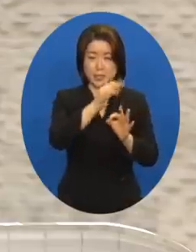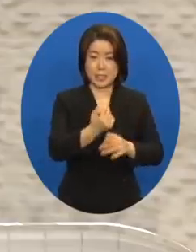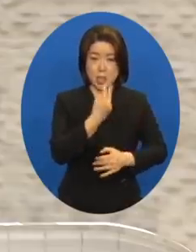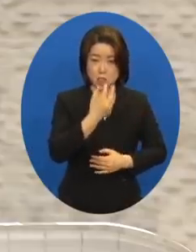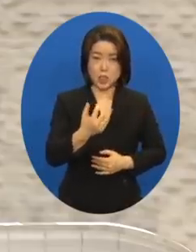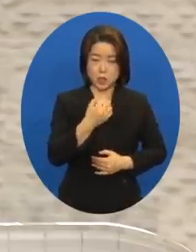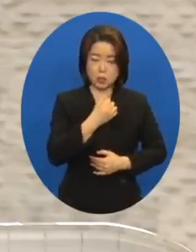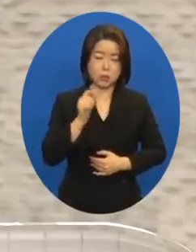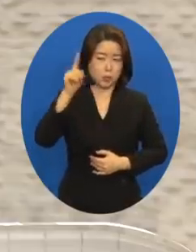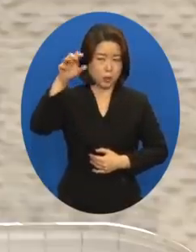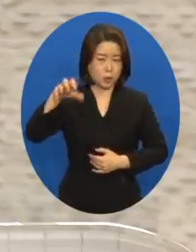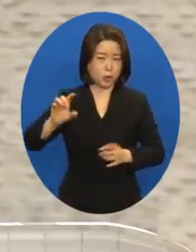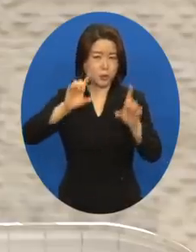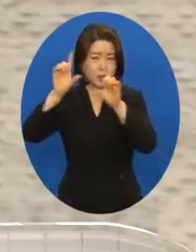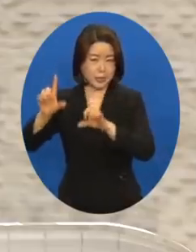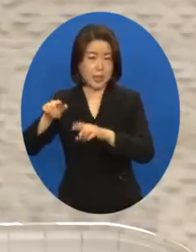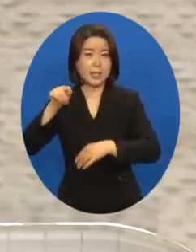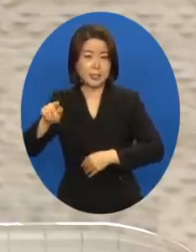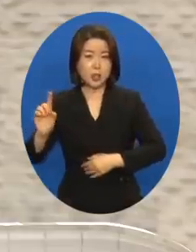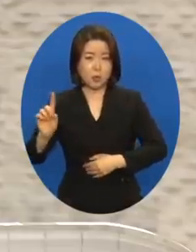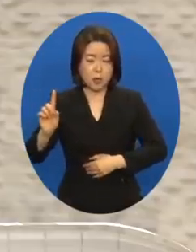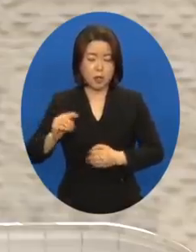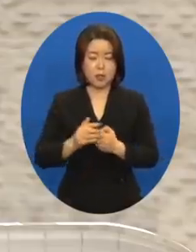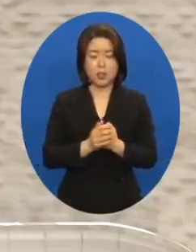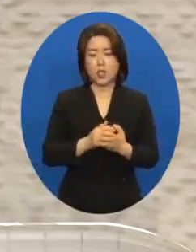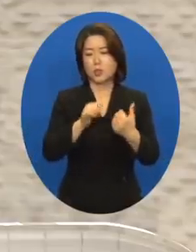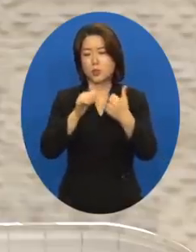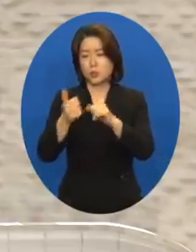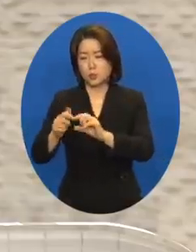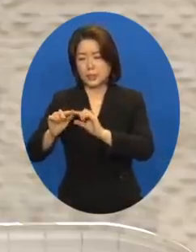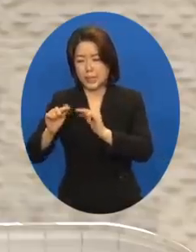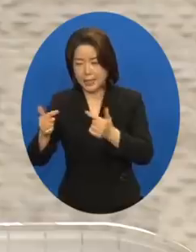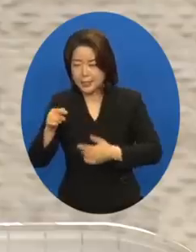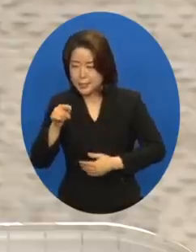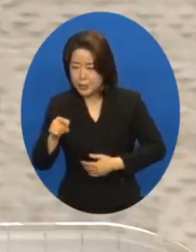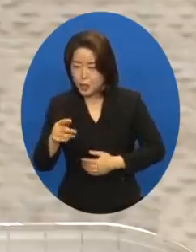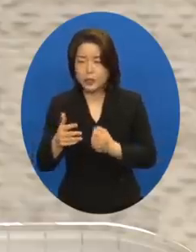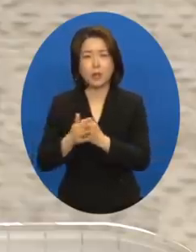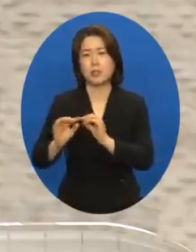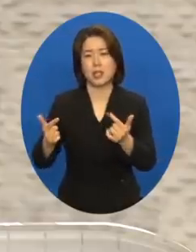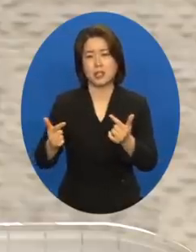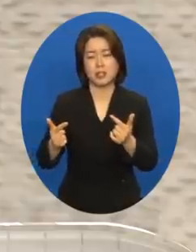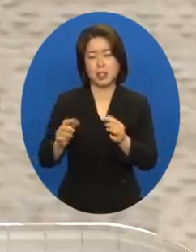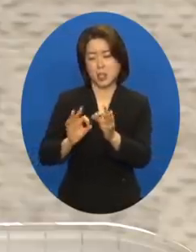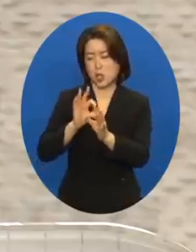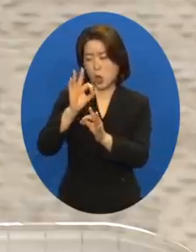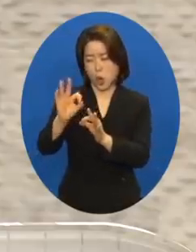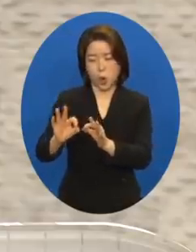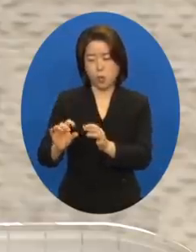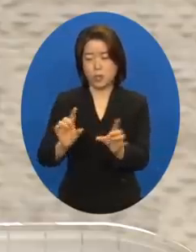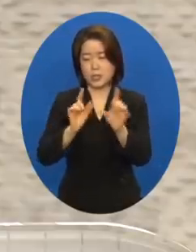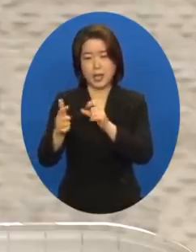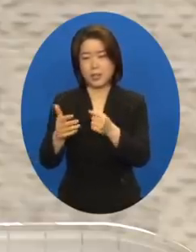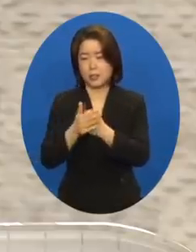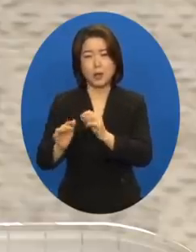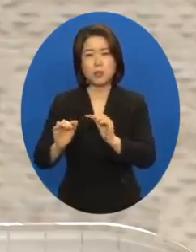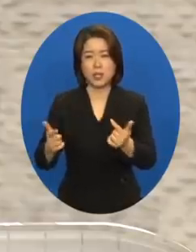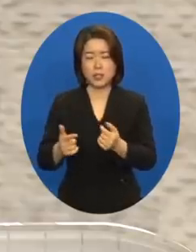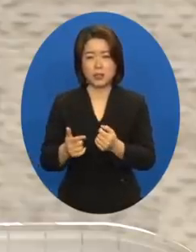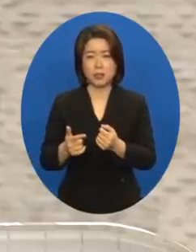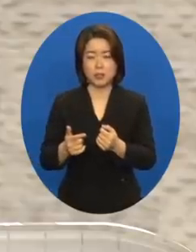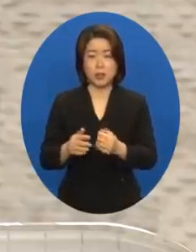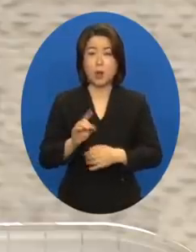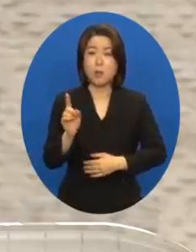단순히 죽지 않는 것 때문에 아닙니다 영원히 사는 것 때문도 아니고 주님과 함께 사는